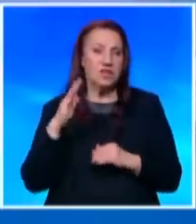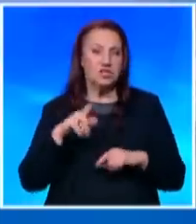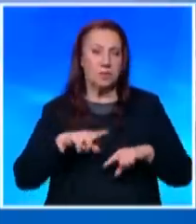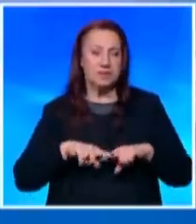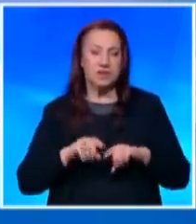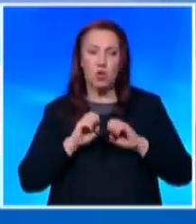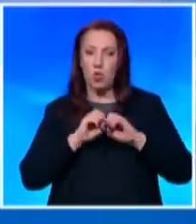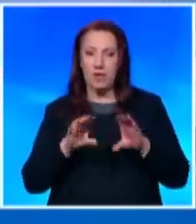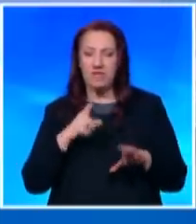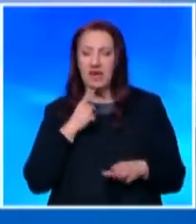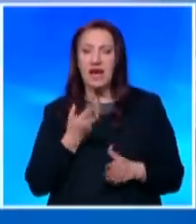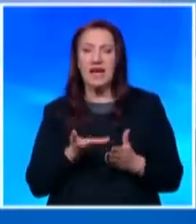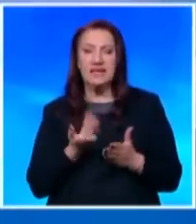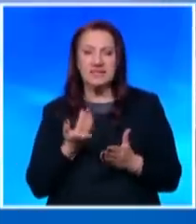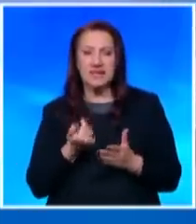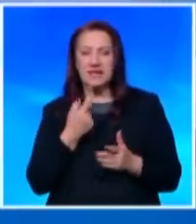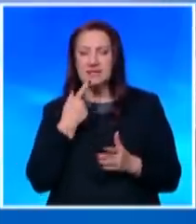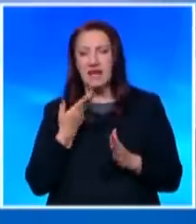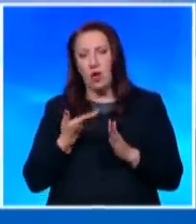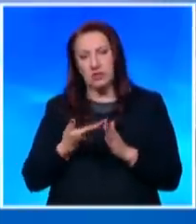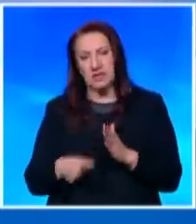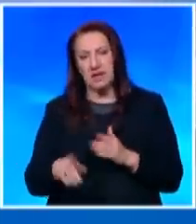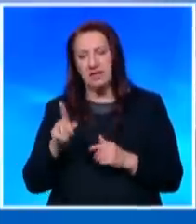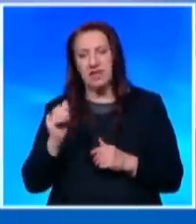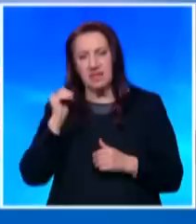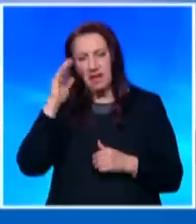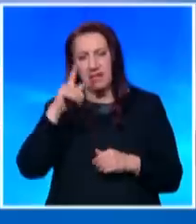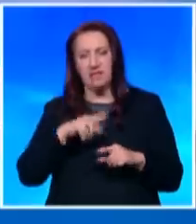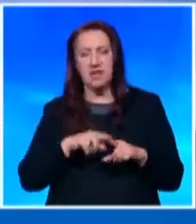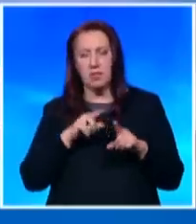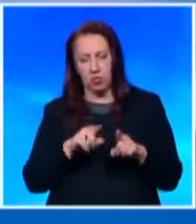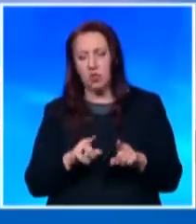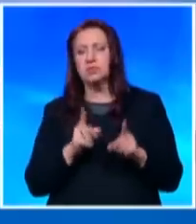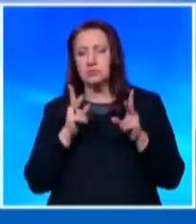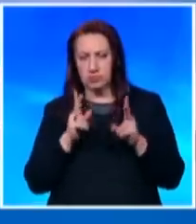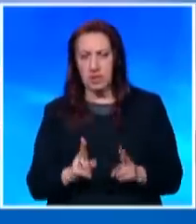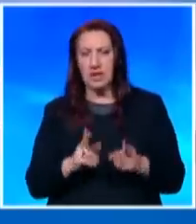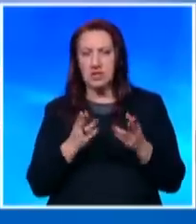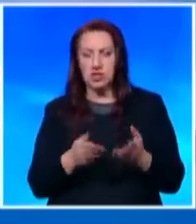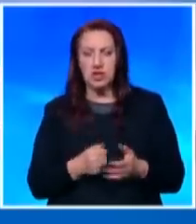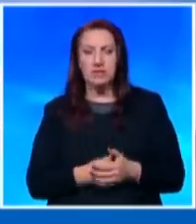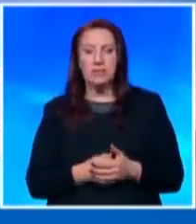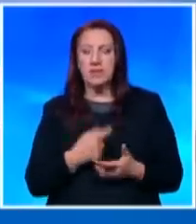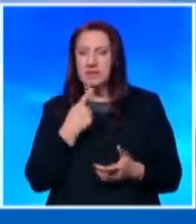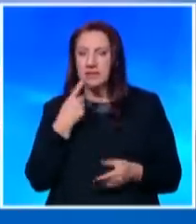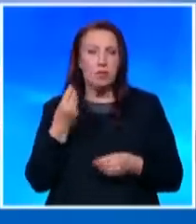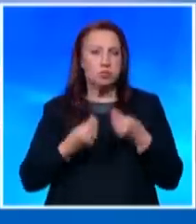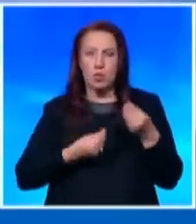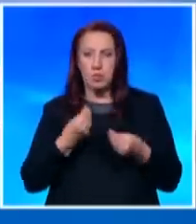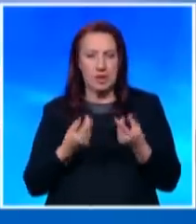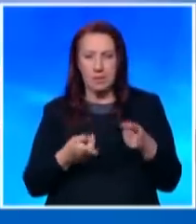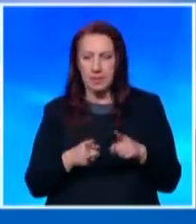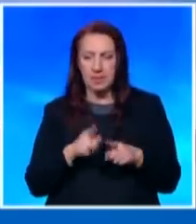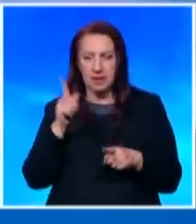главния прокурор е допустимо. Това бяха само част от акцентите в новините в 19. За трусовете във властите, атентата